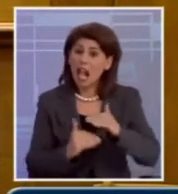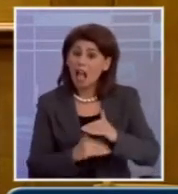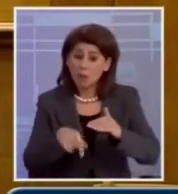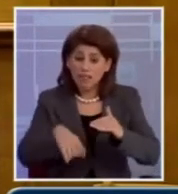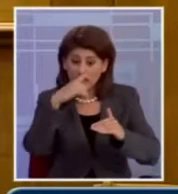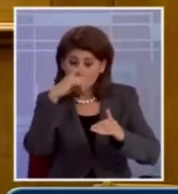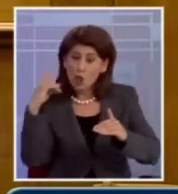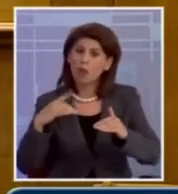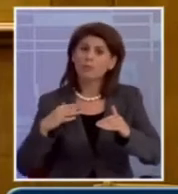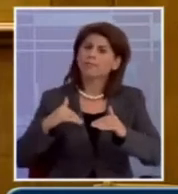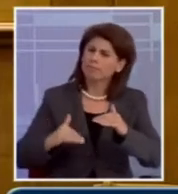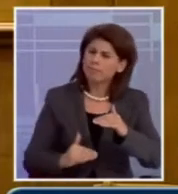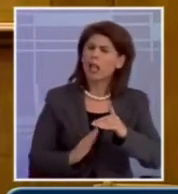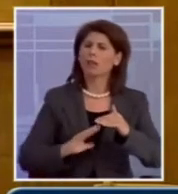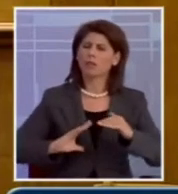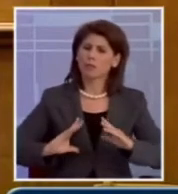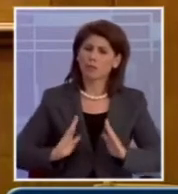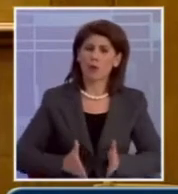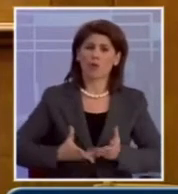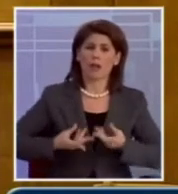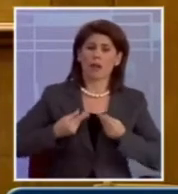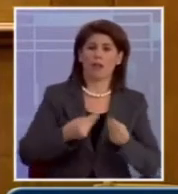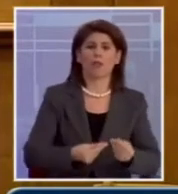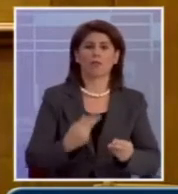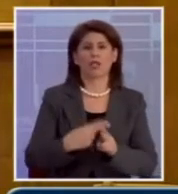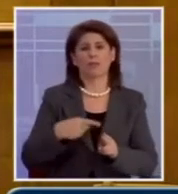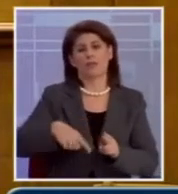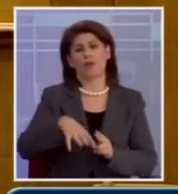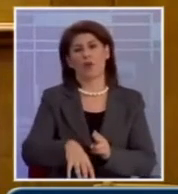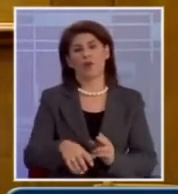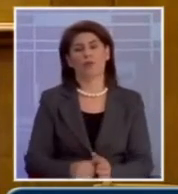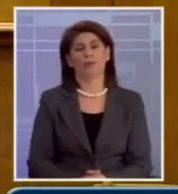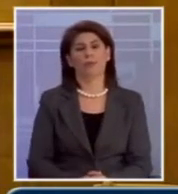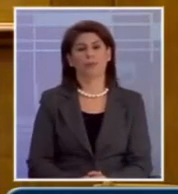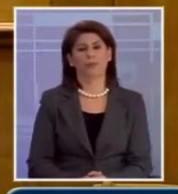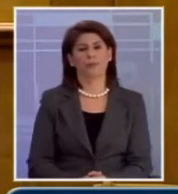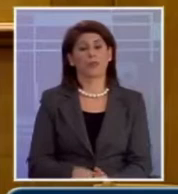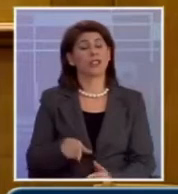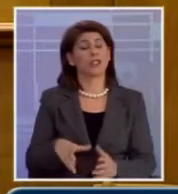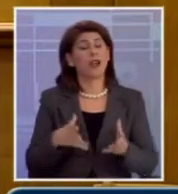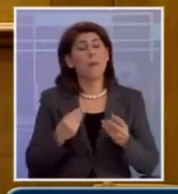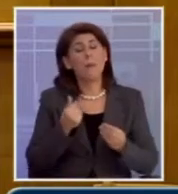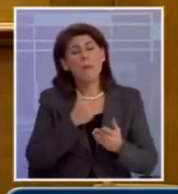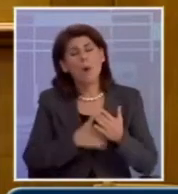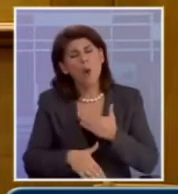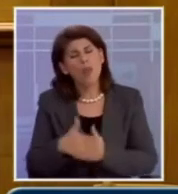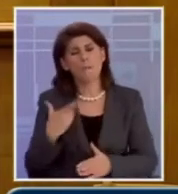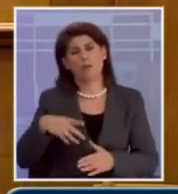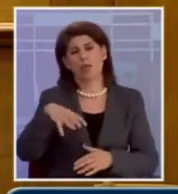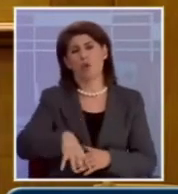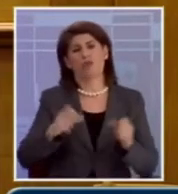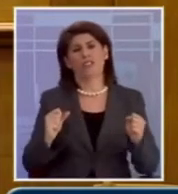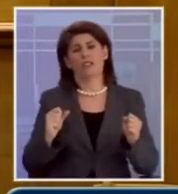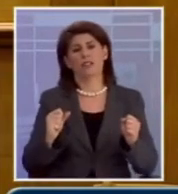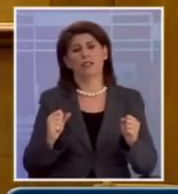δυσκολίες να προσφέρουμε σημαντικά σε αυτόν τον χώρο, σε έναν πολύπαθο χώρο όπου